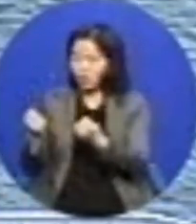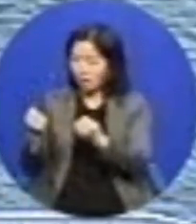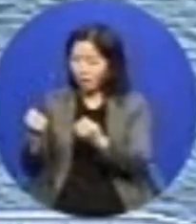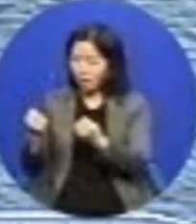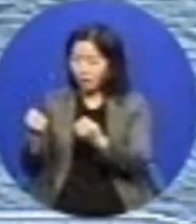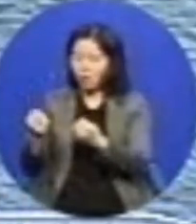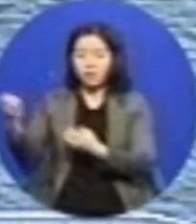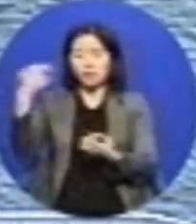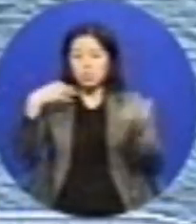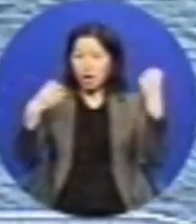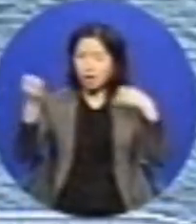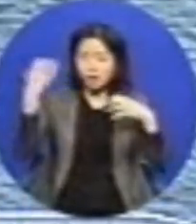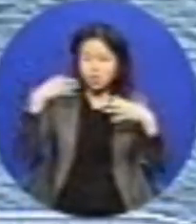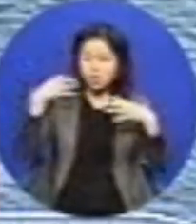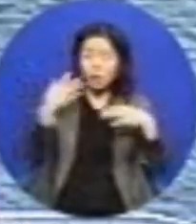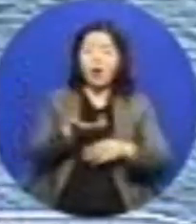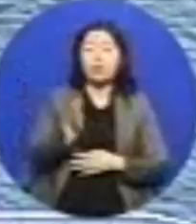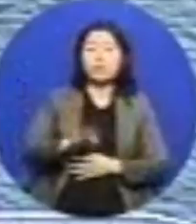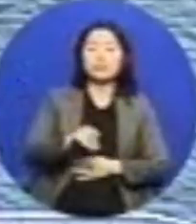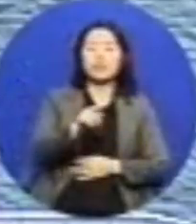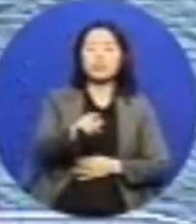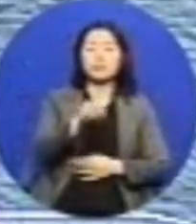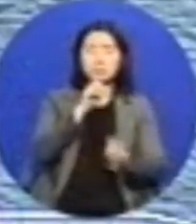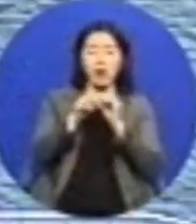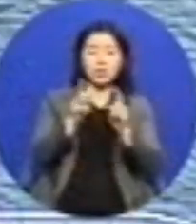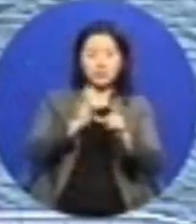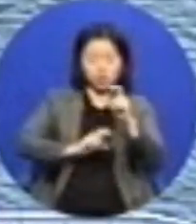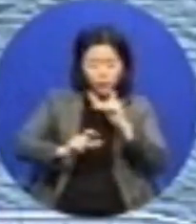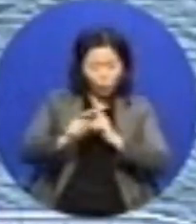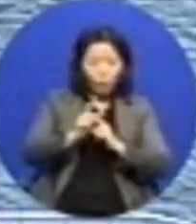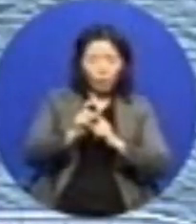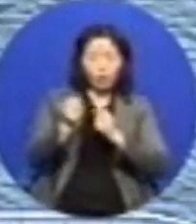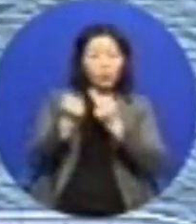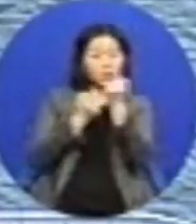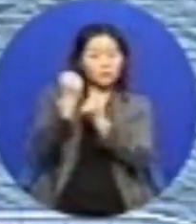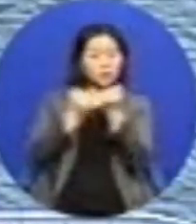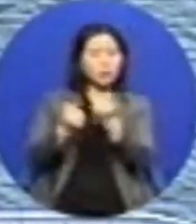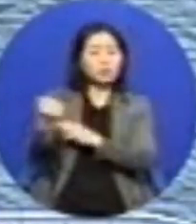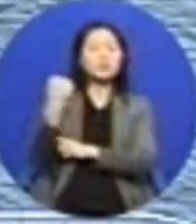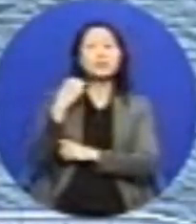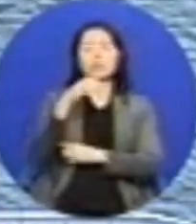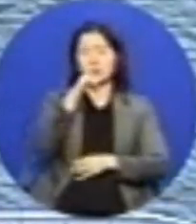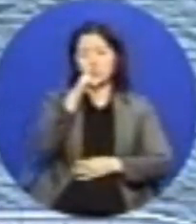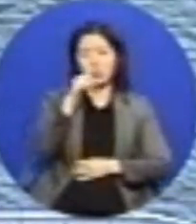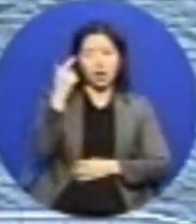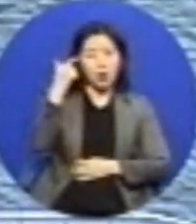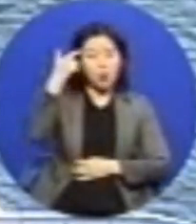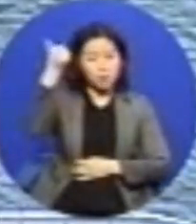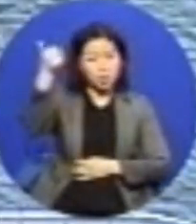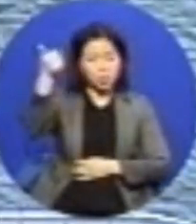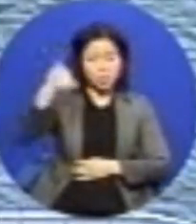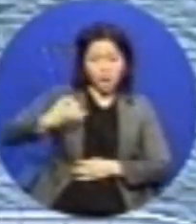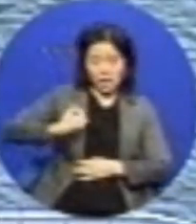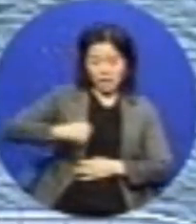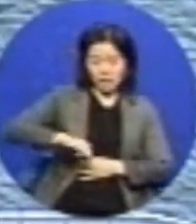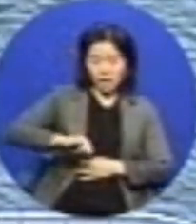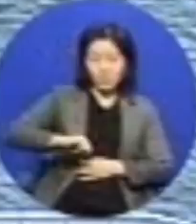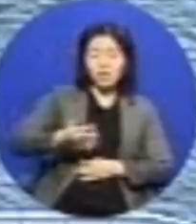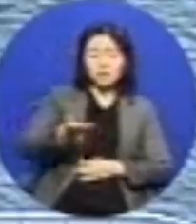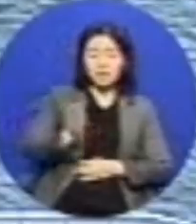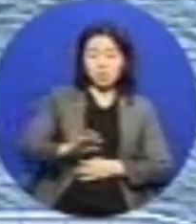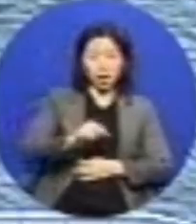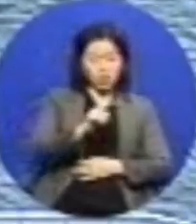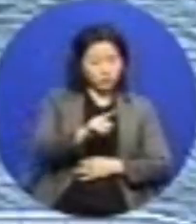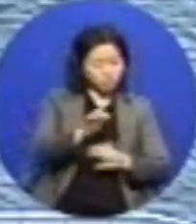그 말이 더 설득력이 있더라는 거예요 목사의 딸이지만 그런 글들을 읽어보고